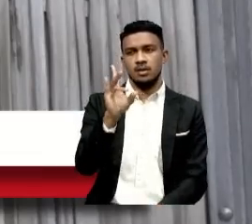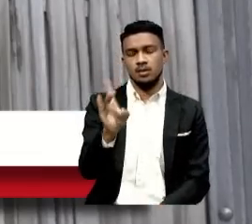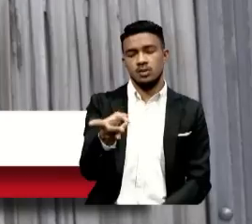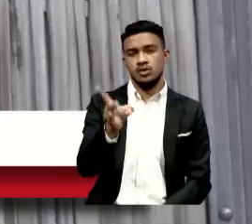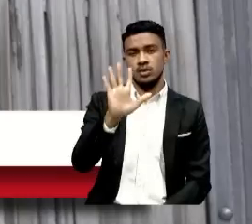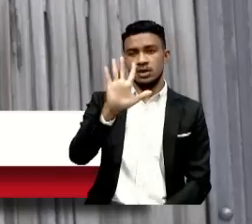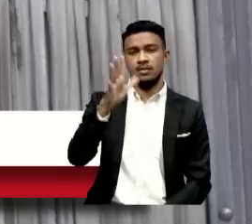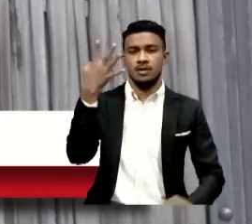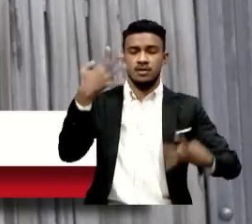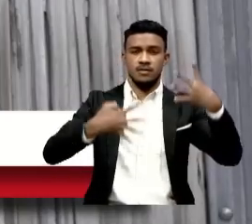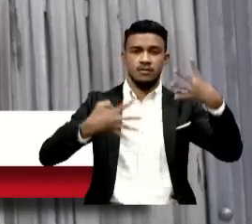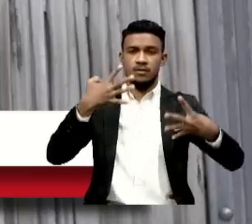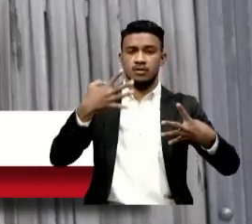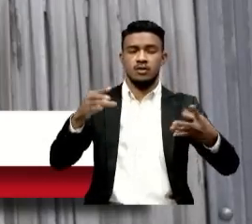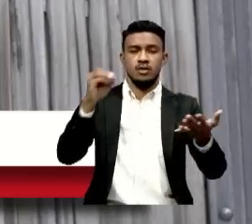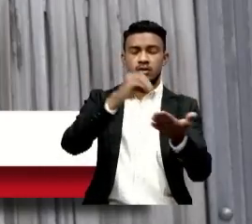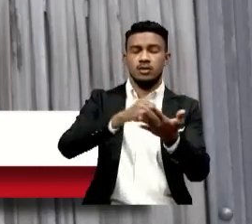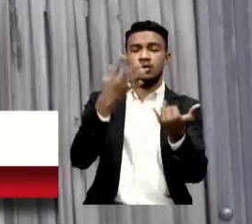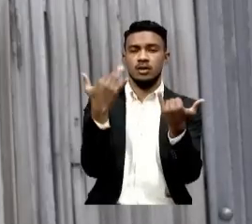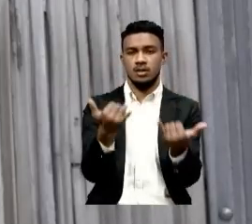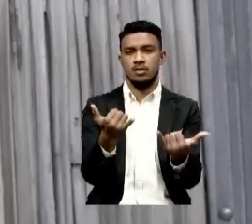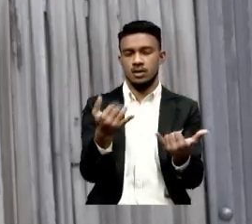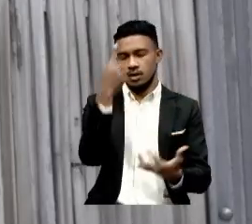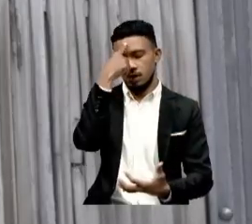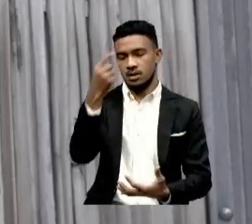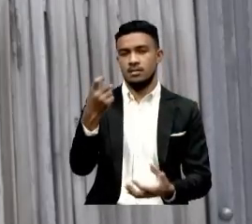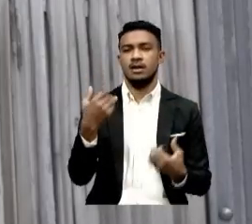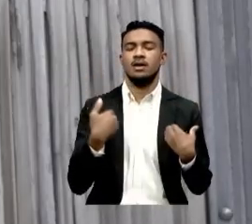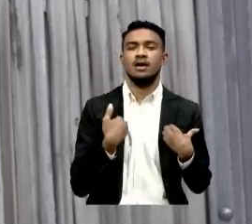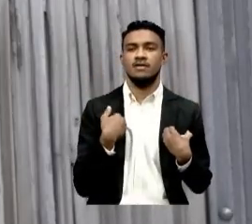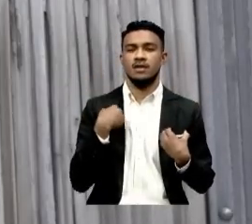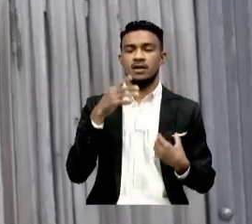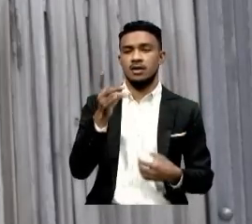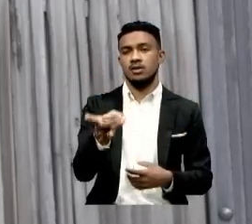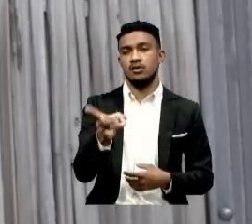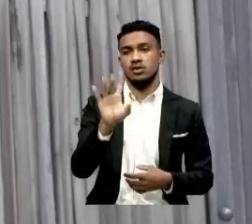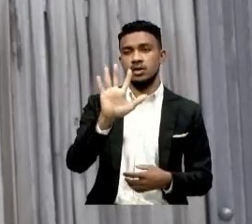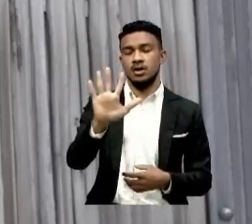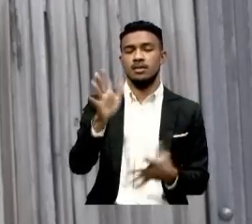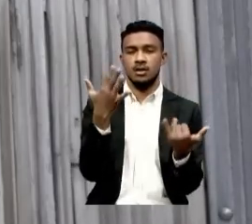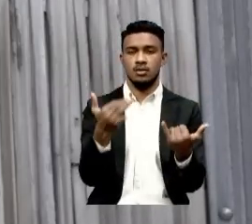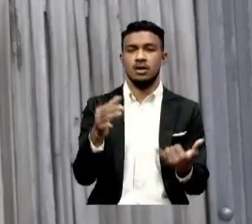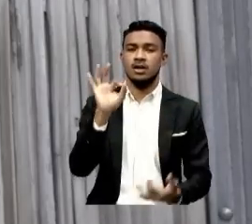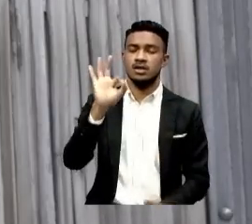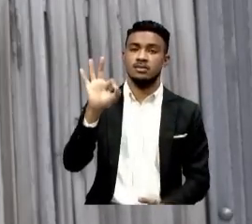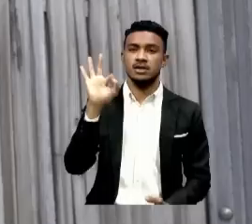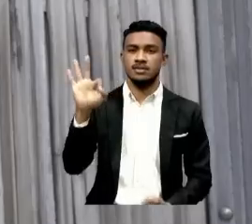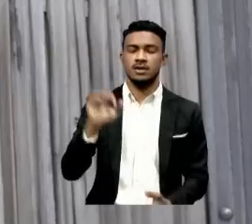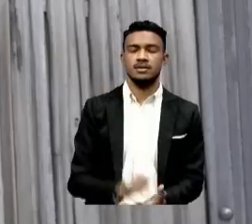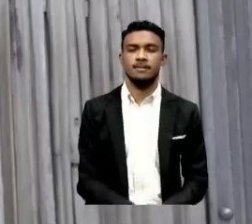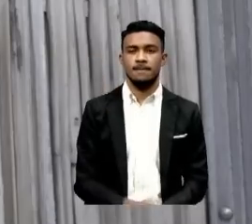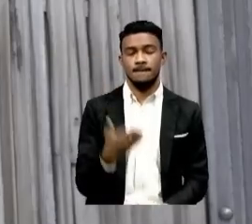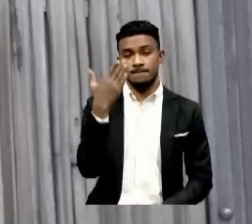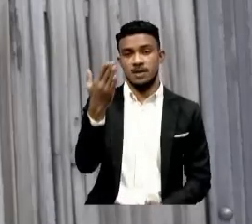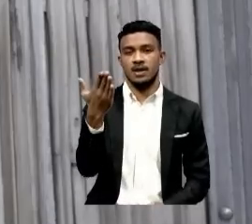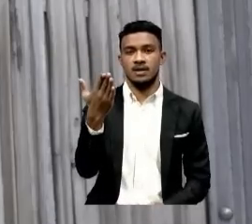75 puno nian to mai agora, tamba acontece iha 75 ne ba to agora, 99, nia trauma